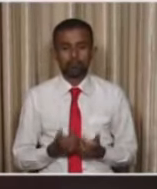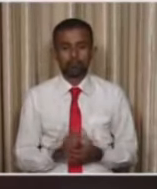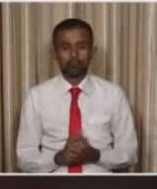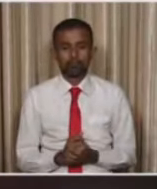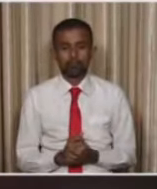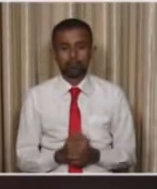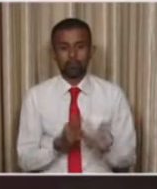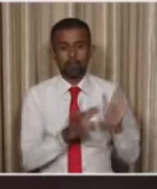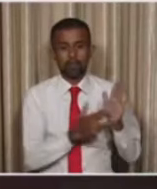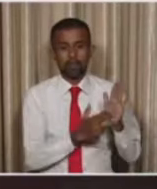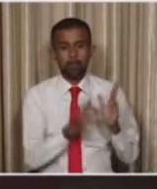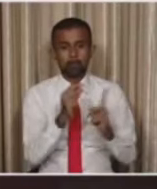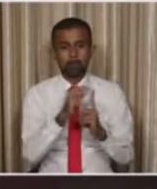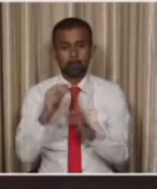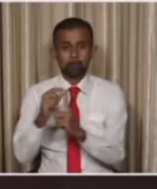NPP එකේ